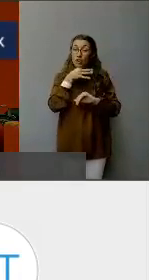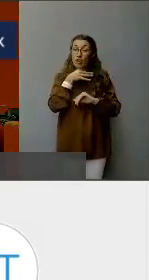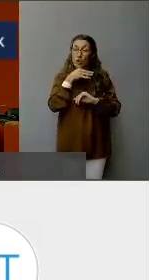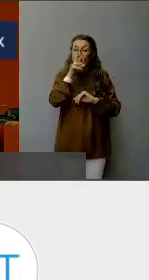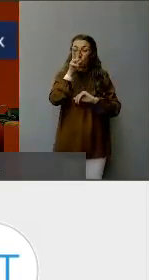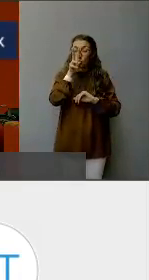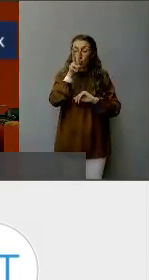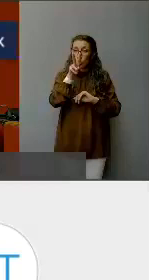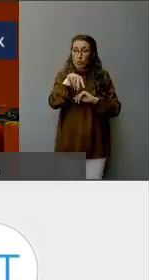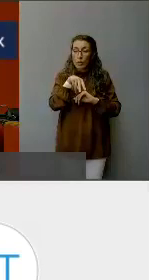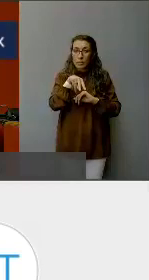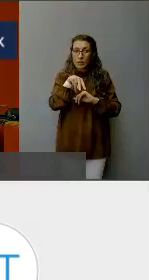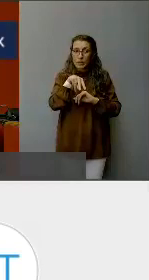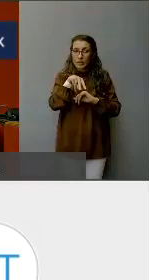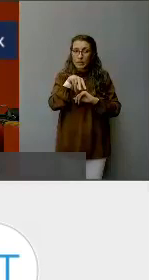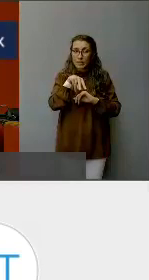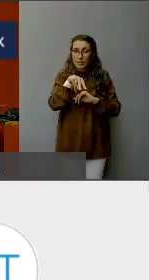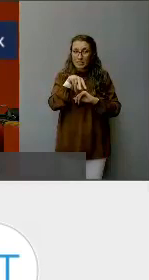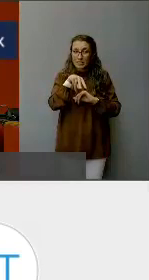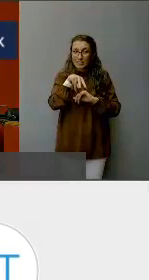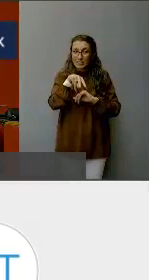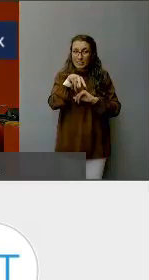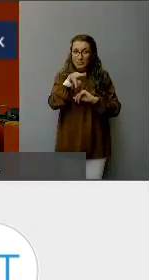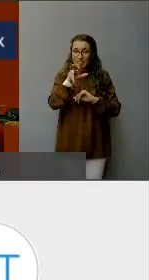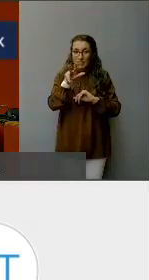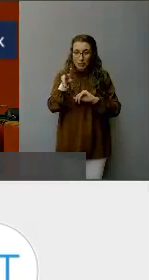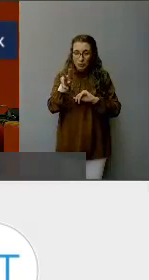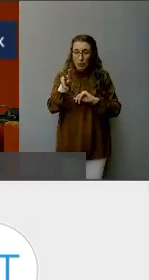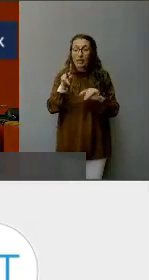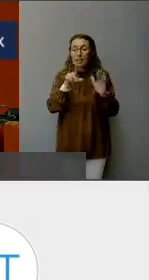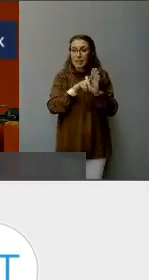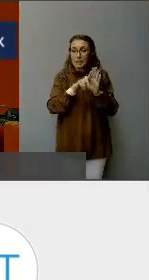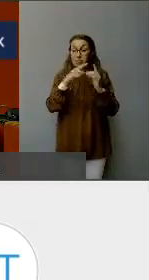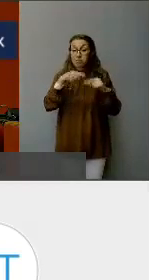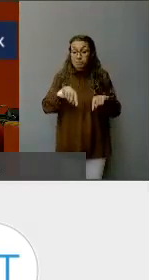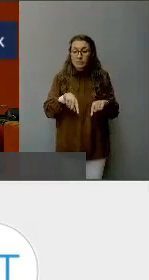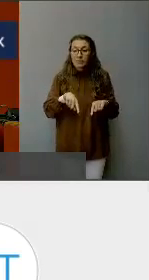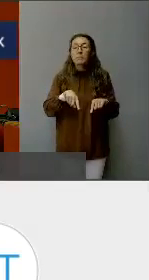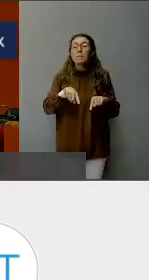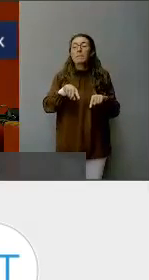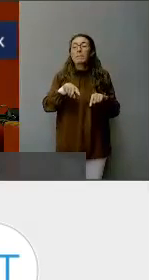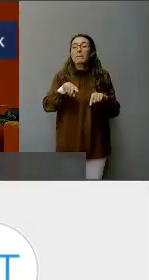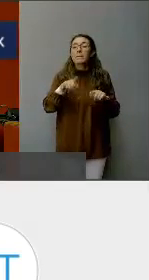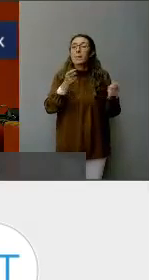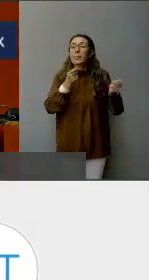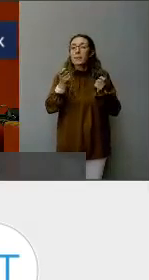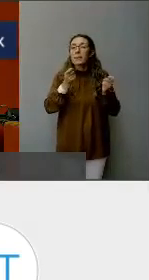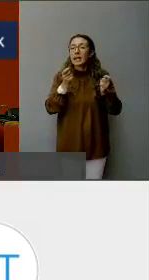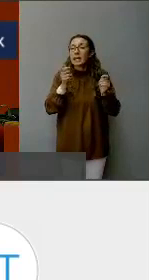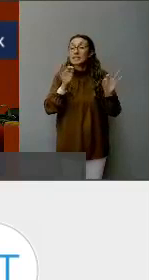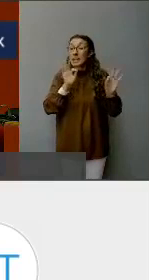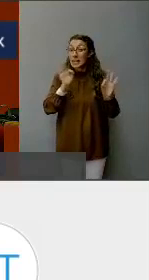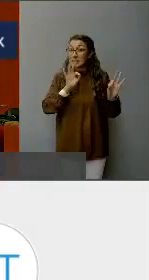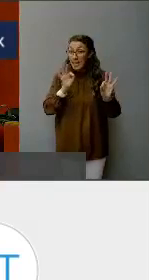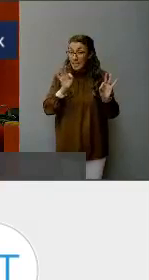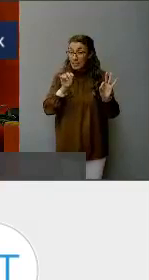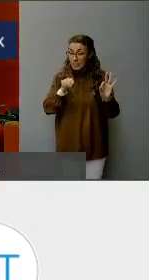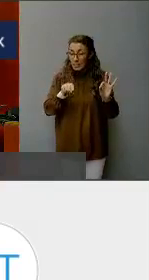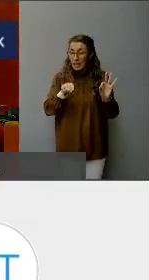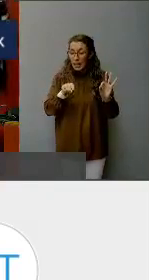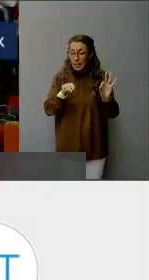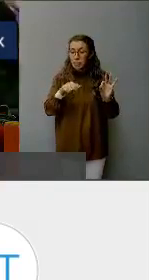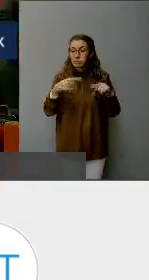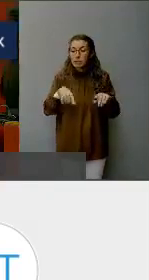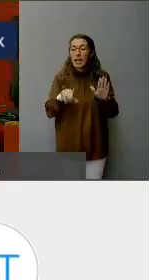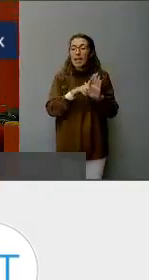che sono le disposizioni in materia di valutazione ambientale strategica in quanto nell'articolo 1 proprio come finalità di questa legge